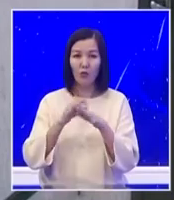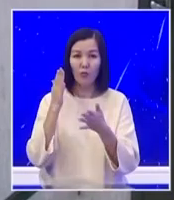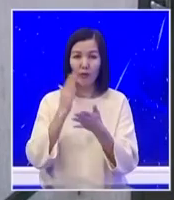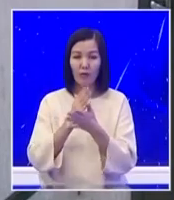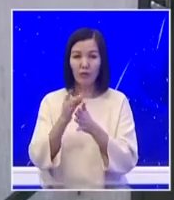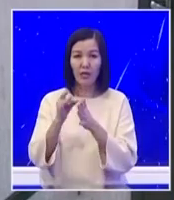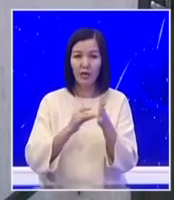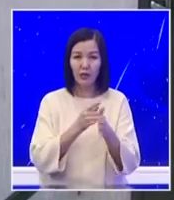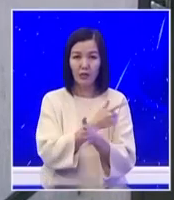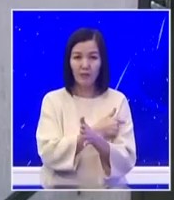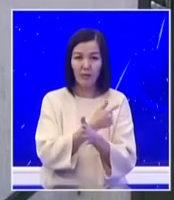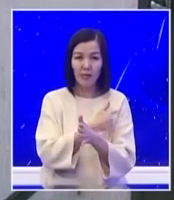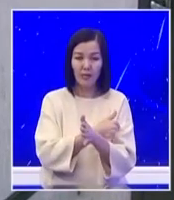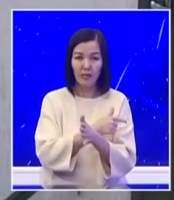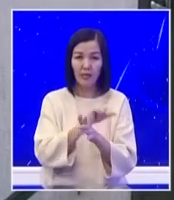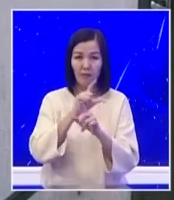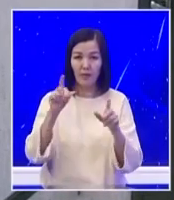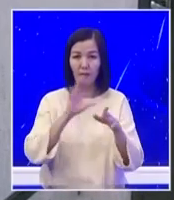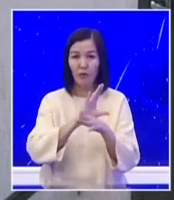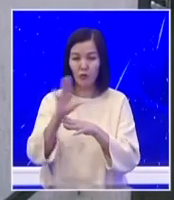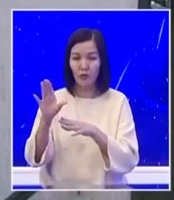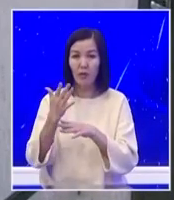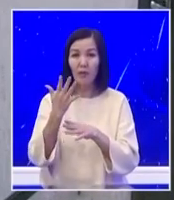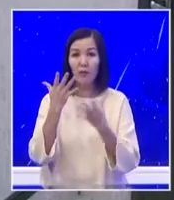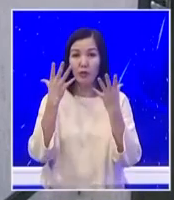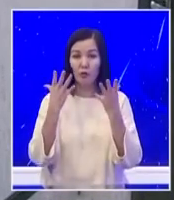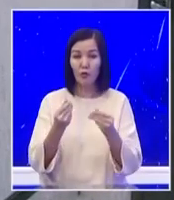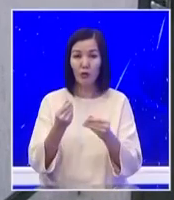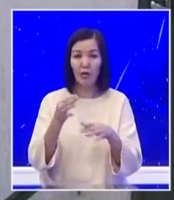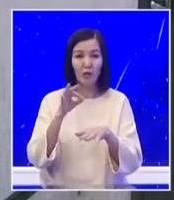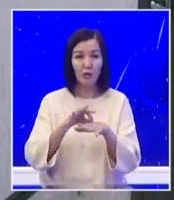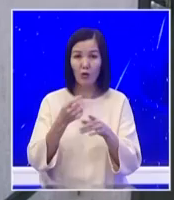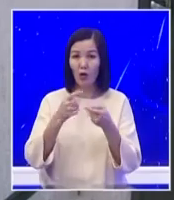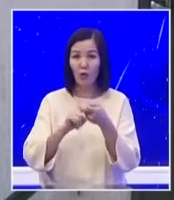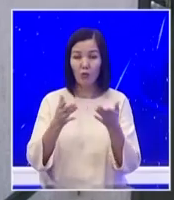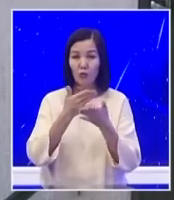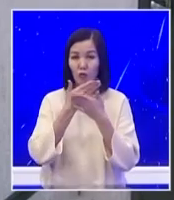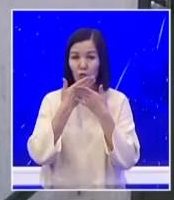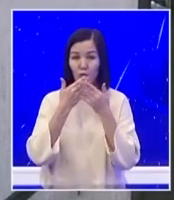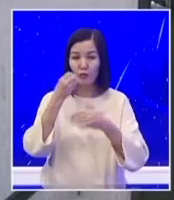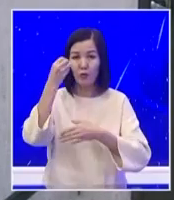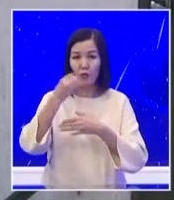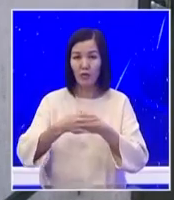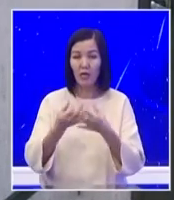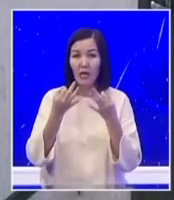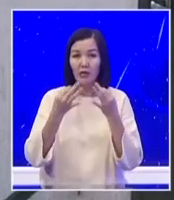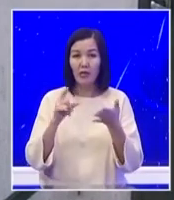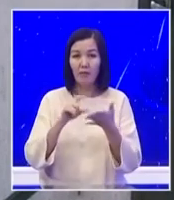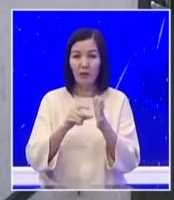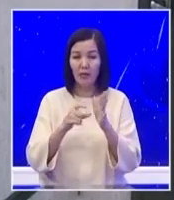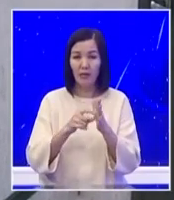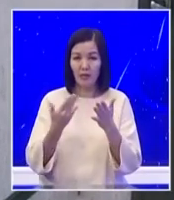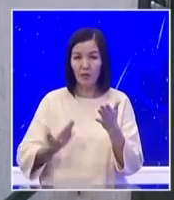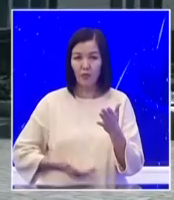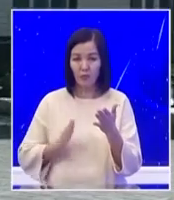медициналық мекемеге біз жөнелтеміз. Ал егер 5 күннің ішінде жұқпалы ауру анықталмаған жағдайда орталықтағы жай палаталарға